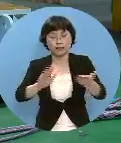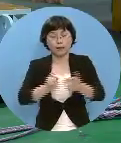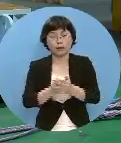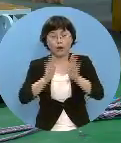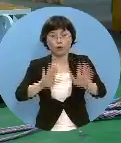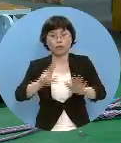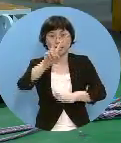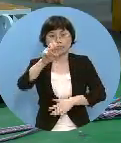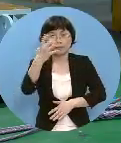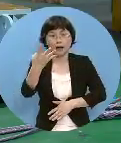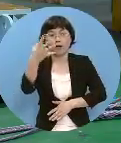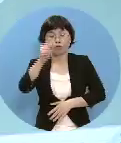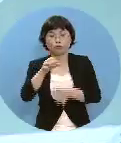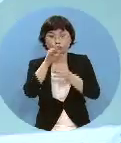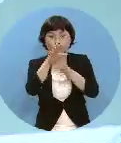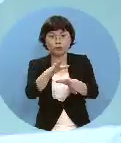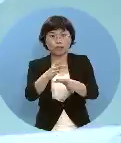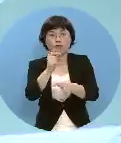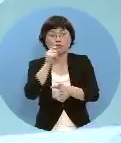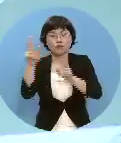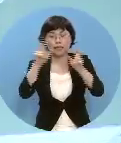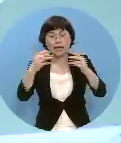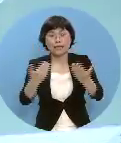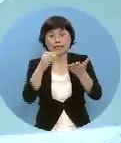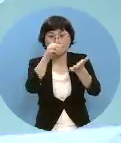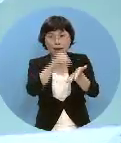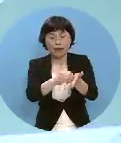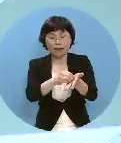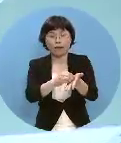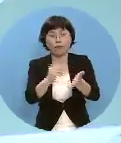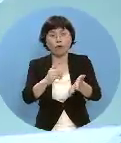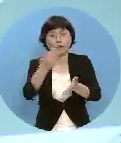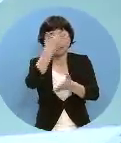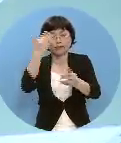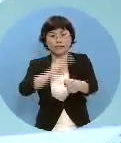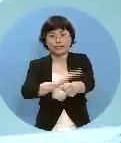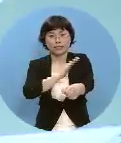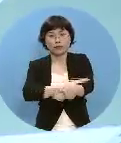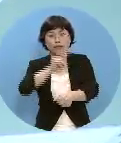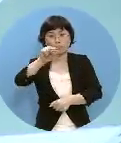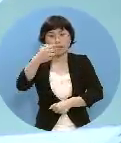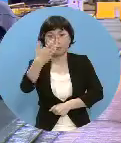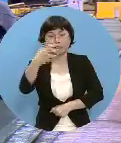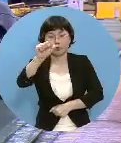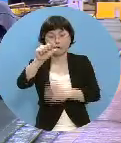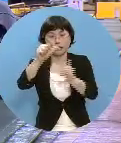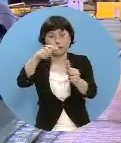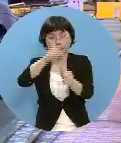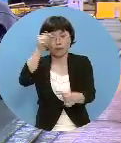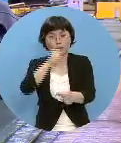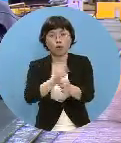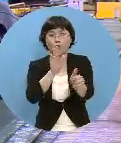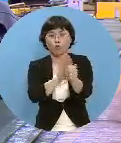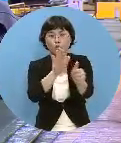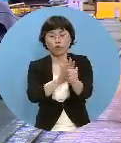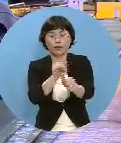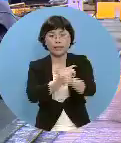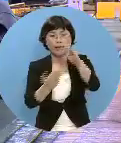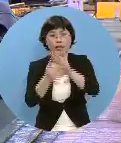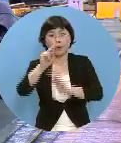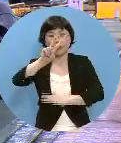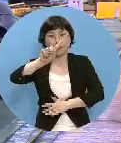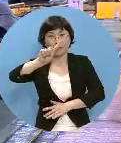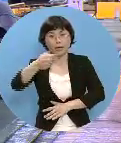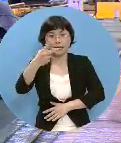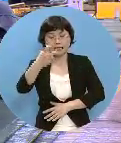전라남도는 올해 24억 원을 들여 중소기업에 근무할 청년 인턴 285명을 선발해 취업 장려금을 최대